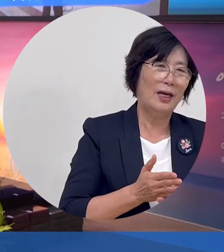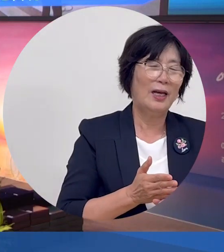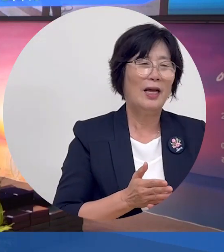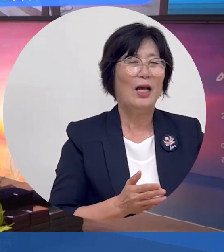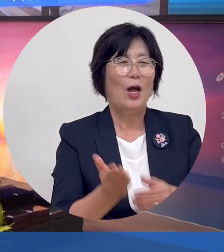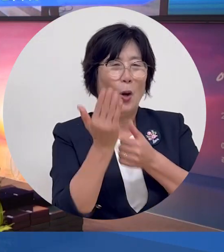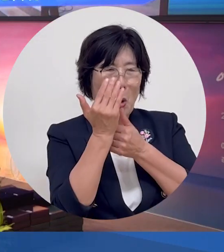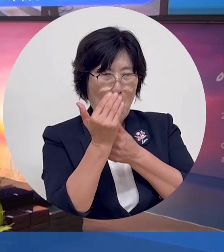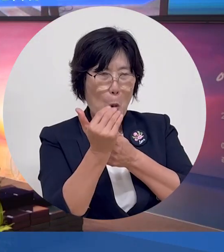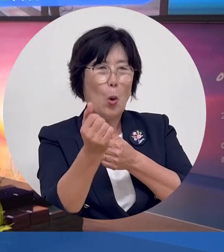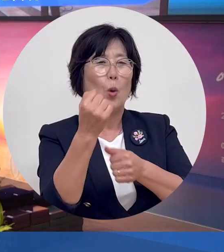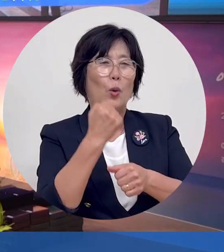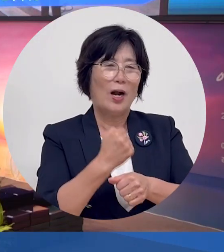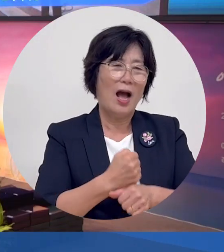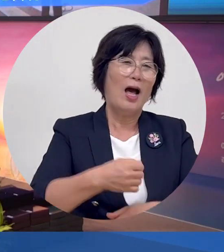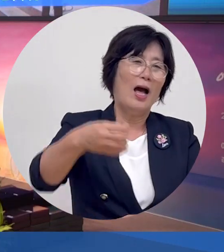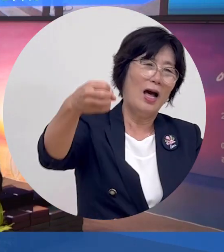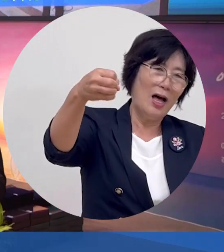가운데